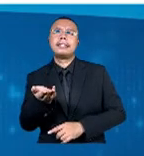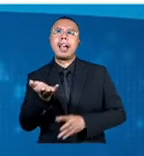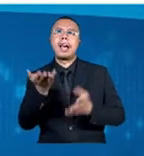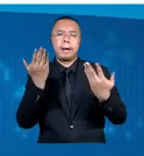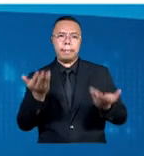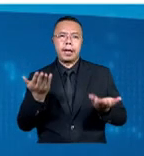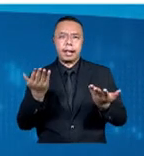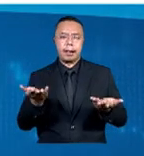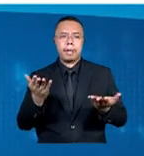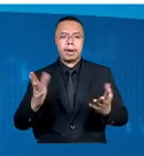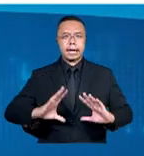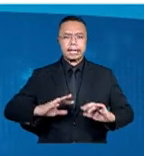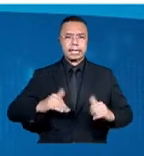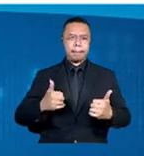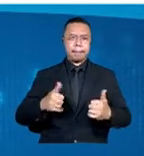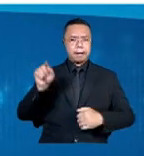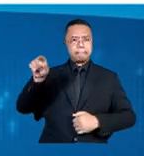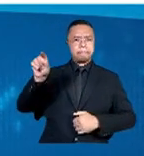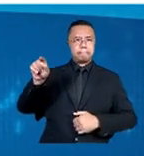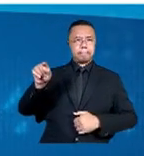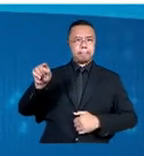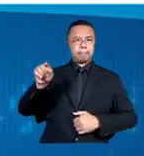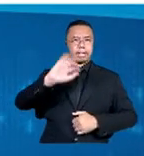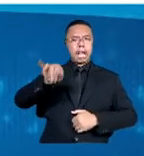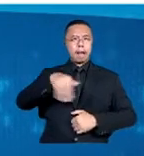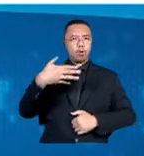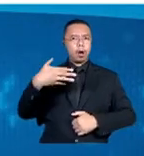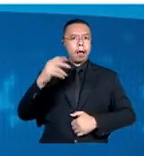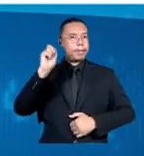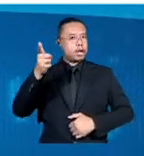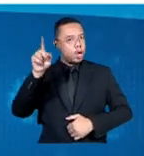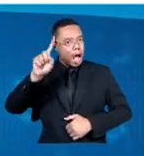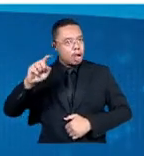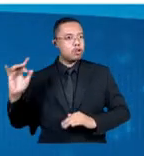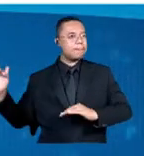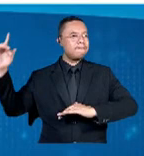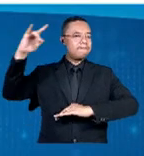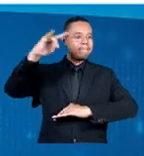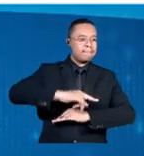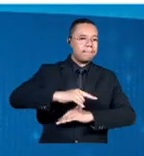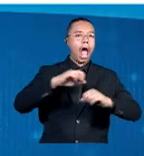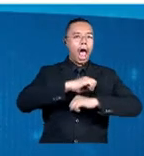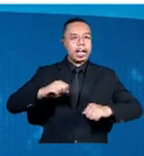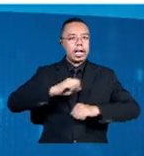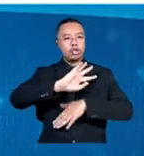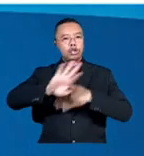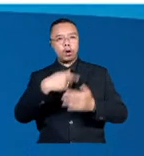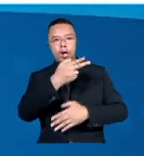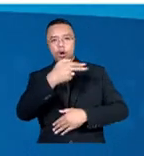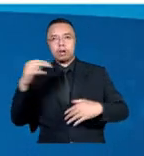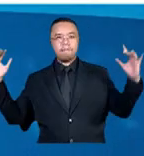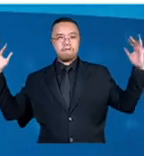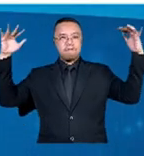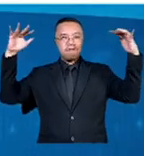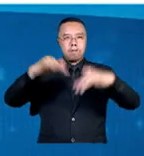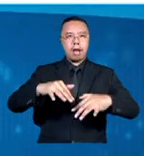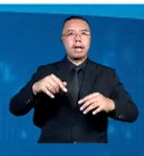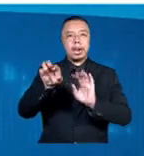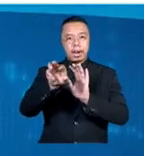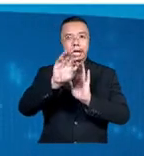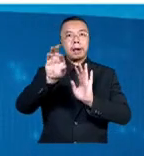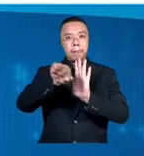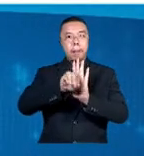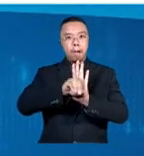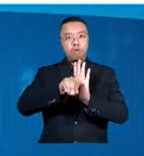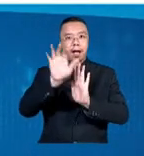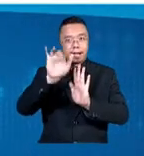seberapa besar nih kesiapannya, karena memang besok seharusnya sudah tiba ya Pak ya para atlet dari seluruh Indonesia ini di Papua, Pak